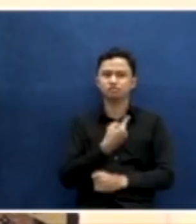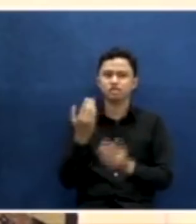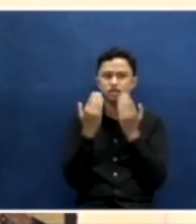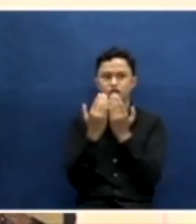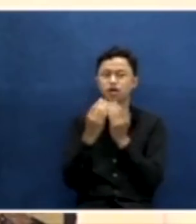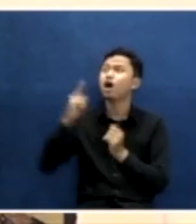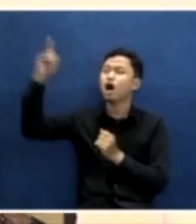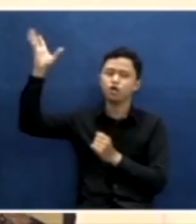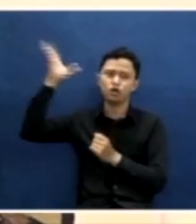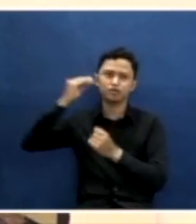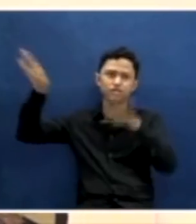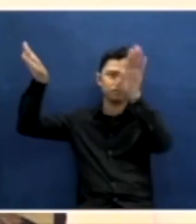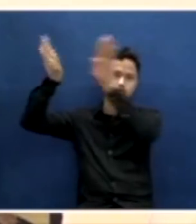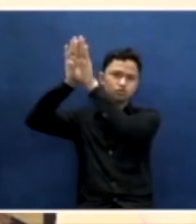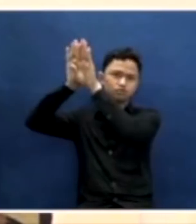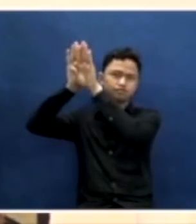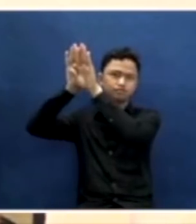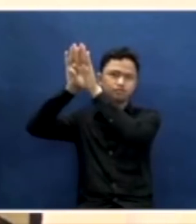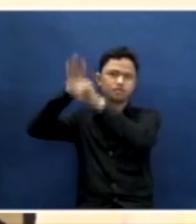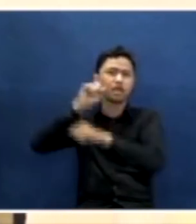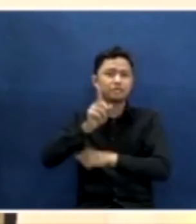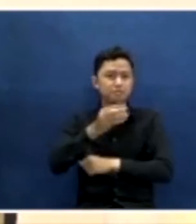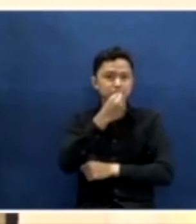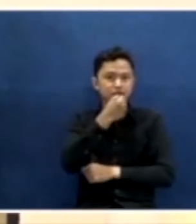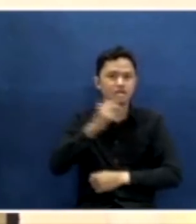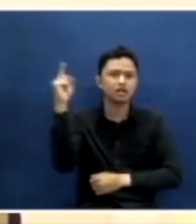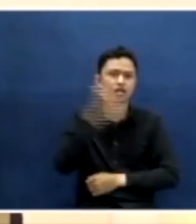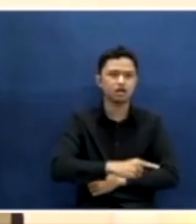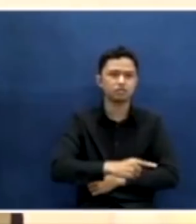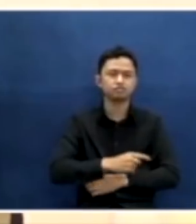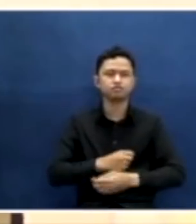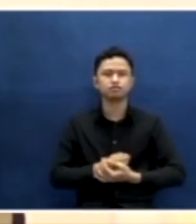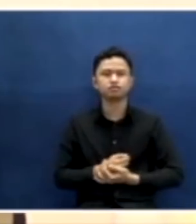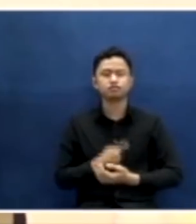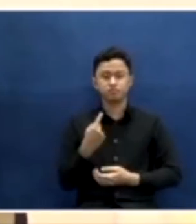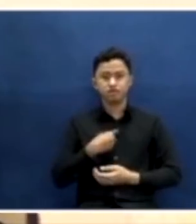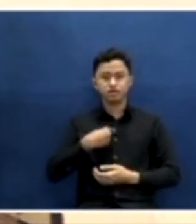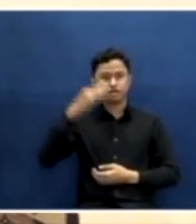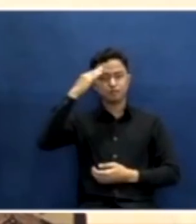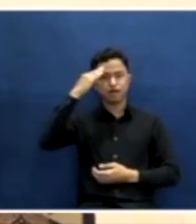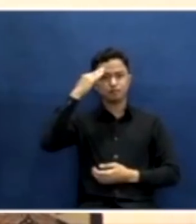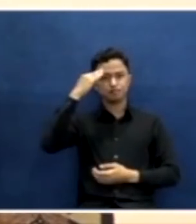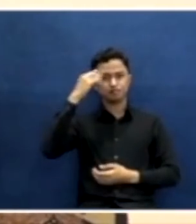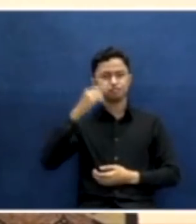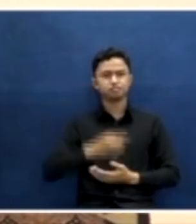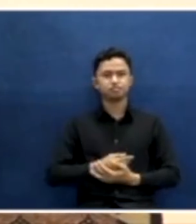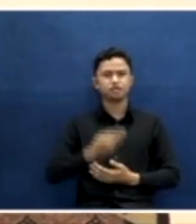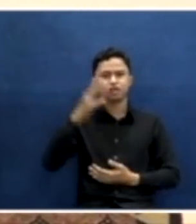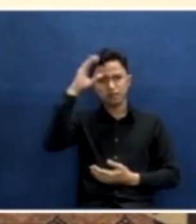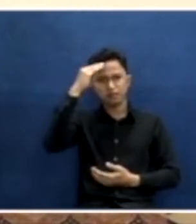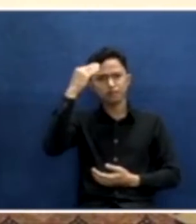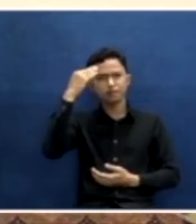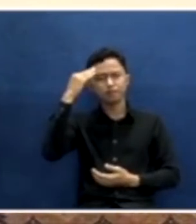pernah didengarkan oleh Allah ketika kemudian kita makan dari yang haram disitulah kita akhirnya faham Ikhwan orang